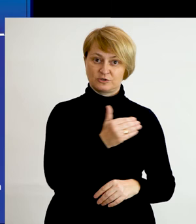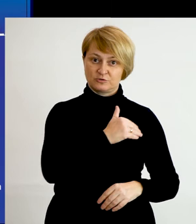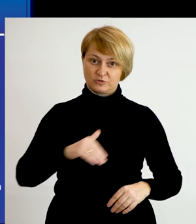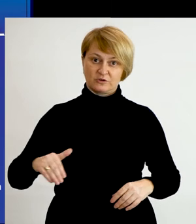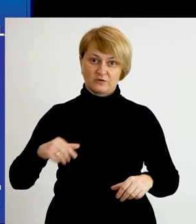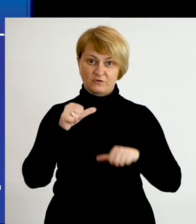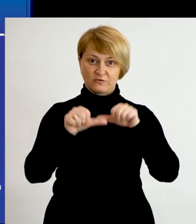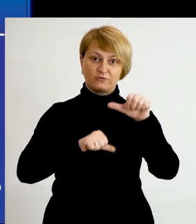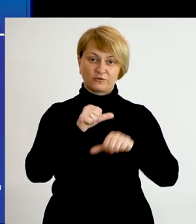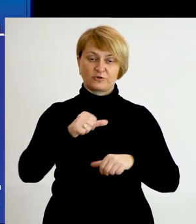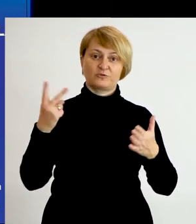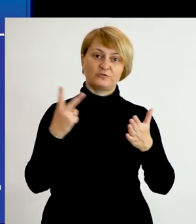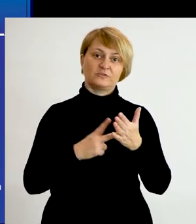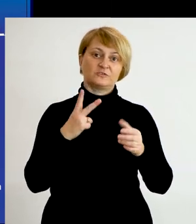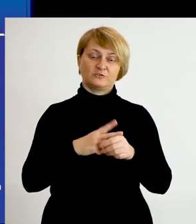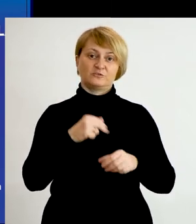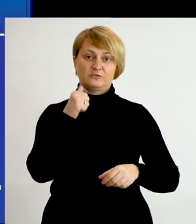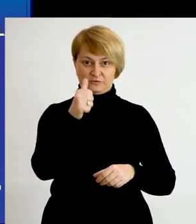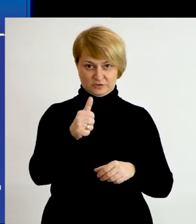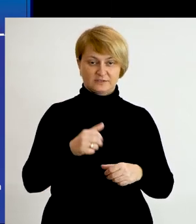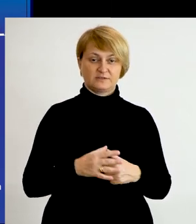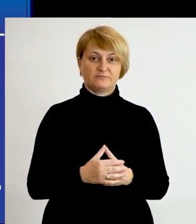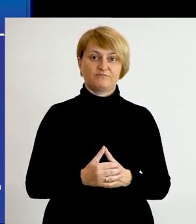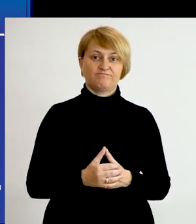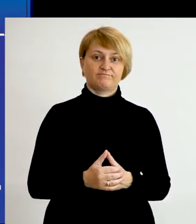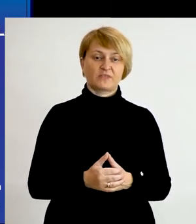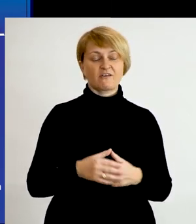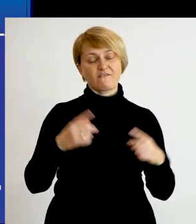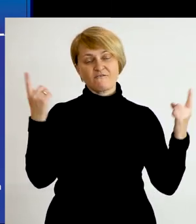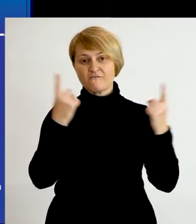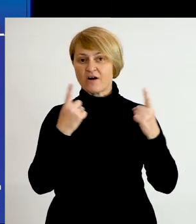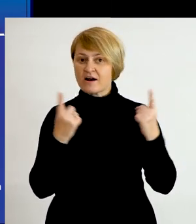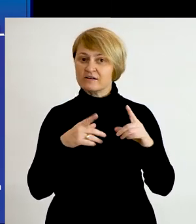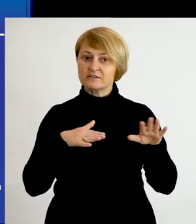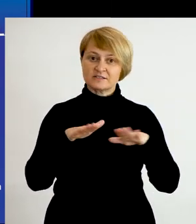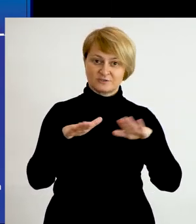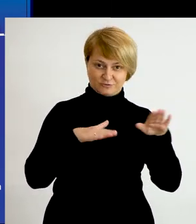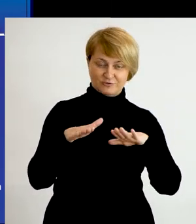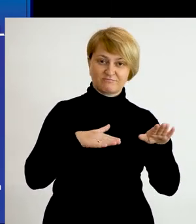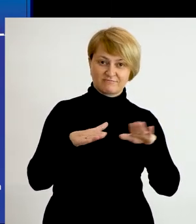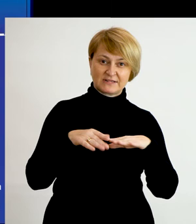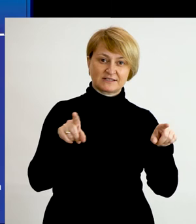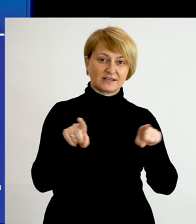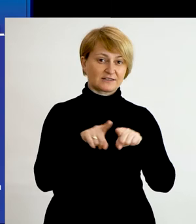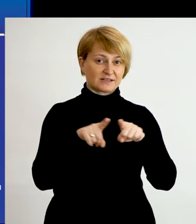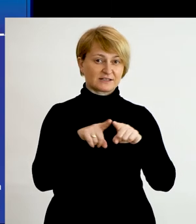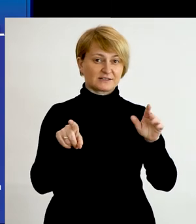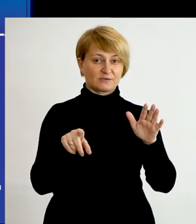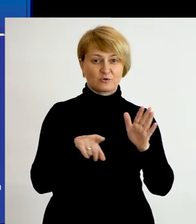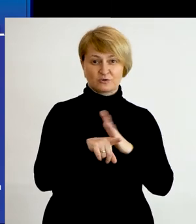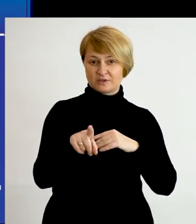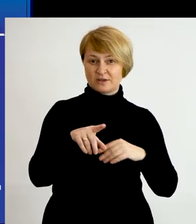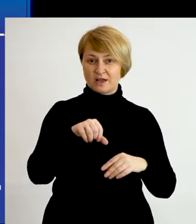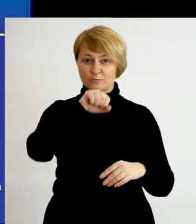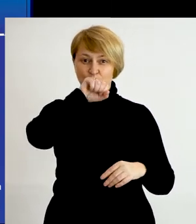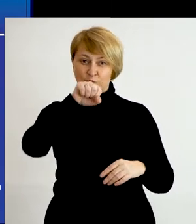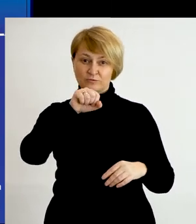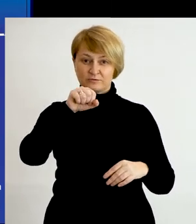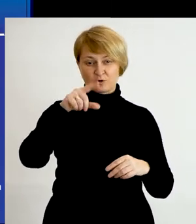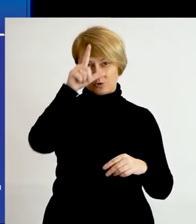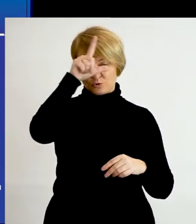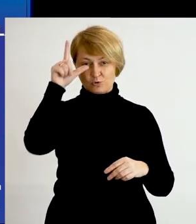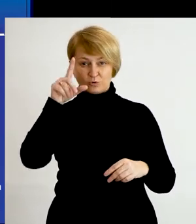roku 2021. Fantastyczne, myślę, miejsce również dla nurków, także znowu inwestycja dla